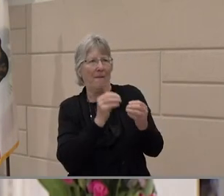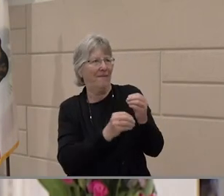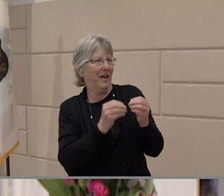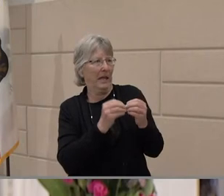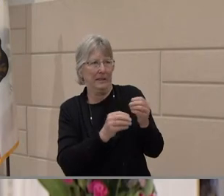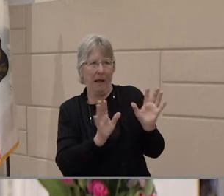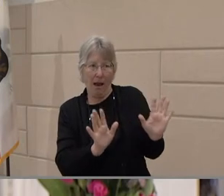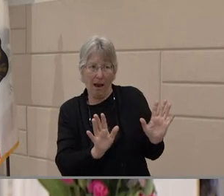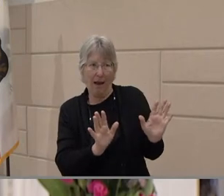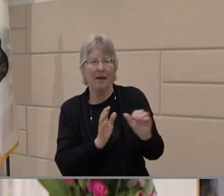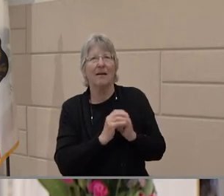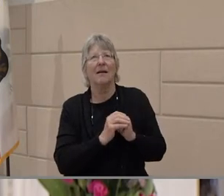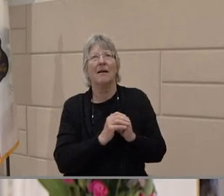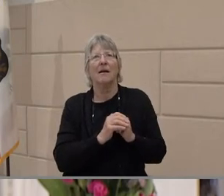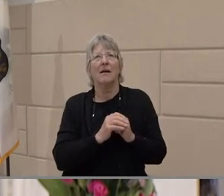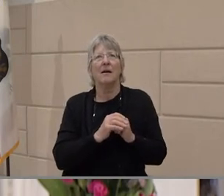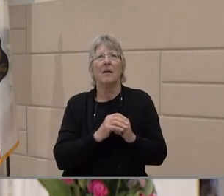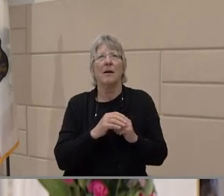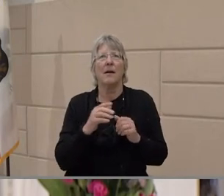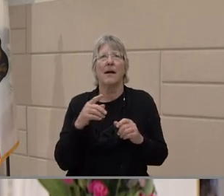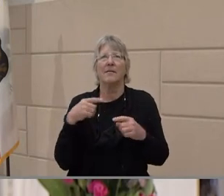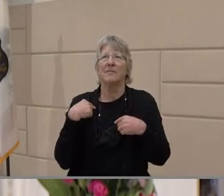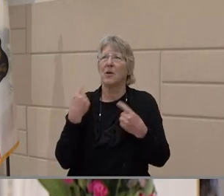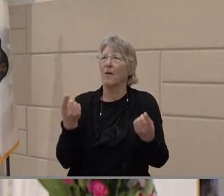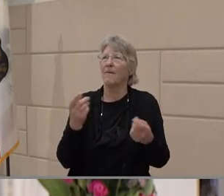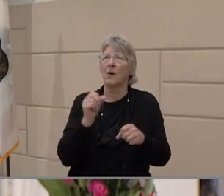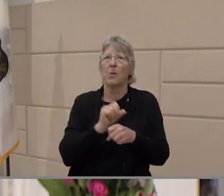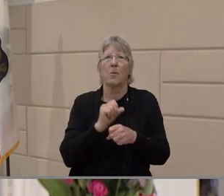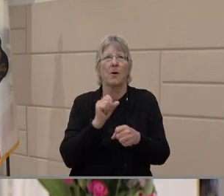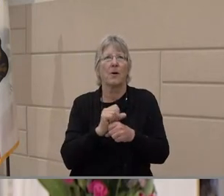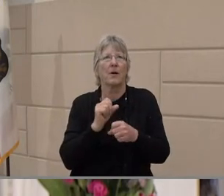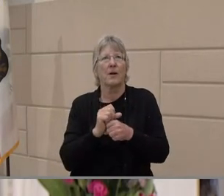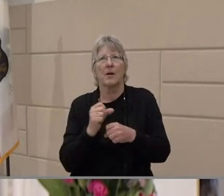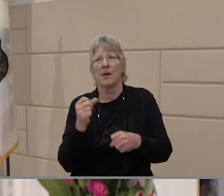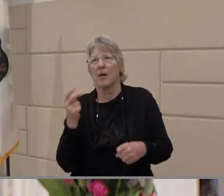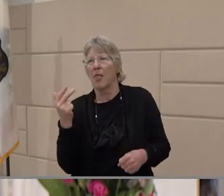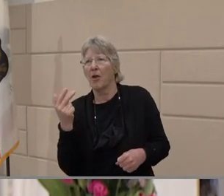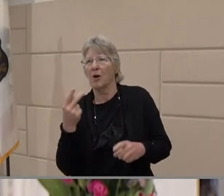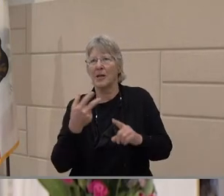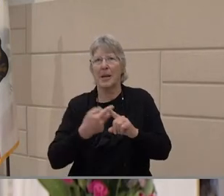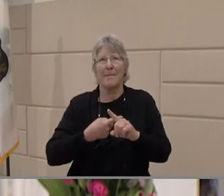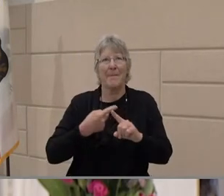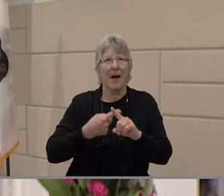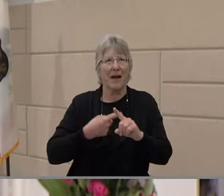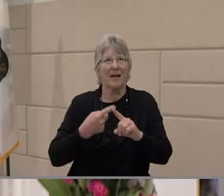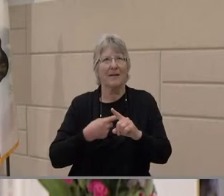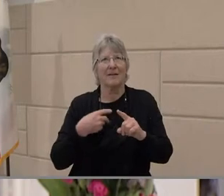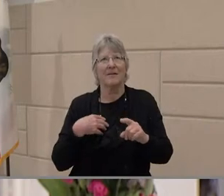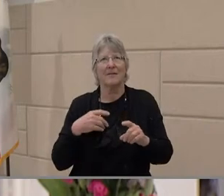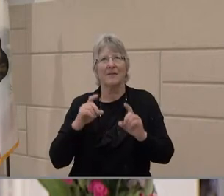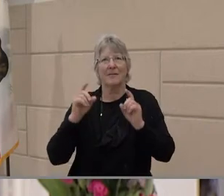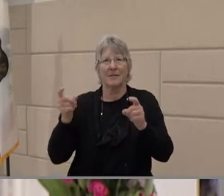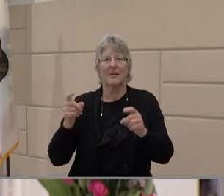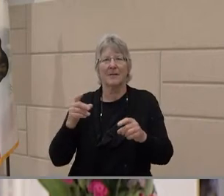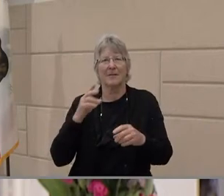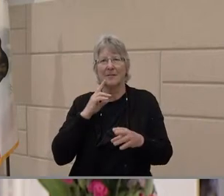เกษูขยมให้ขยมกับปรากฏธาไปได้เป็นเหมือนตอนใบบะเยื่อกลมบาดชูชูไปได้โดยใช่ไหม